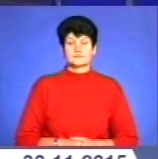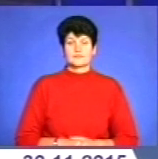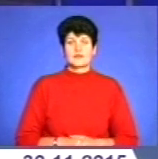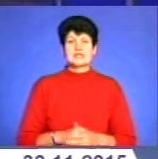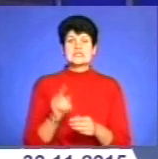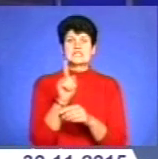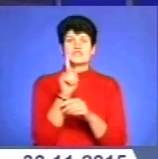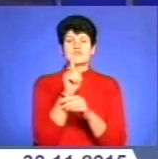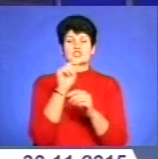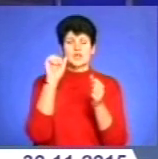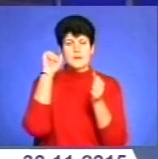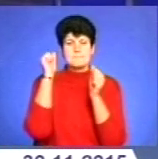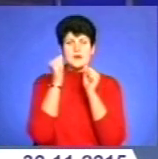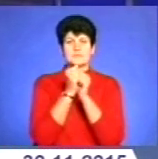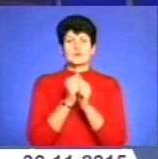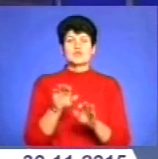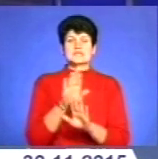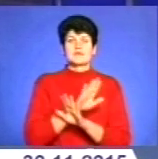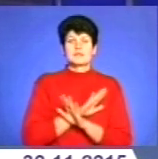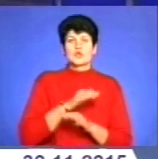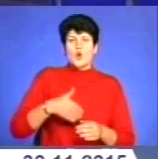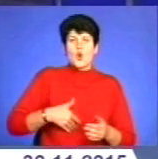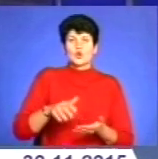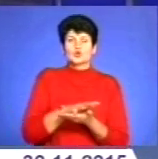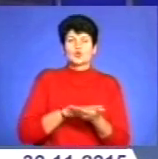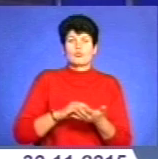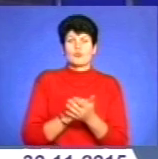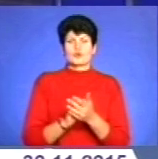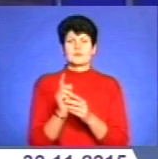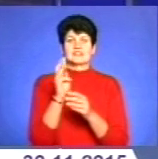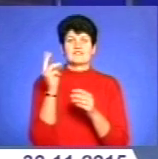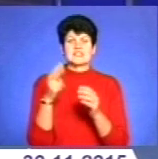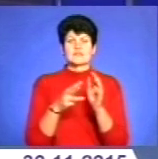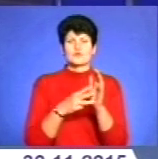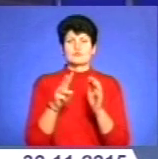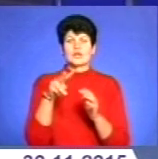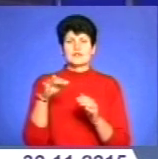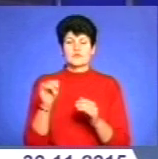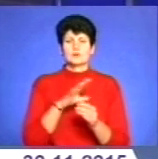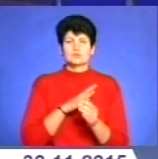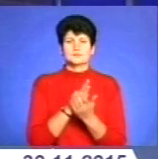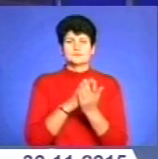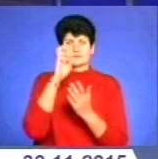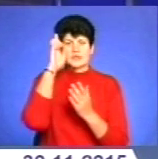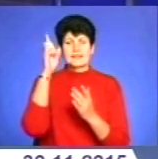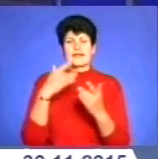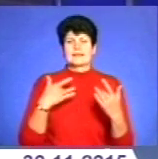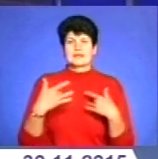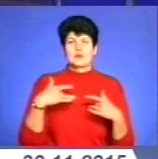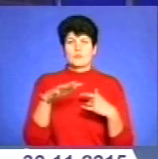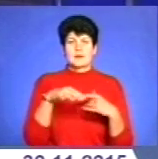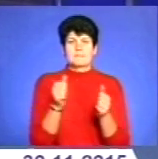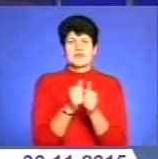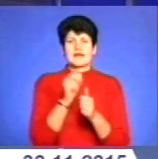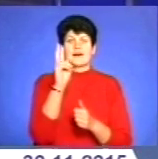Стічки пам'яті за загиблими від Голодомору запалили тернополяни 28 листопада. Відбулися панахиди на театральному майдані Тернополя біля